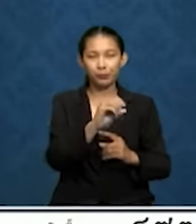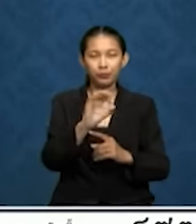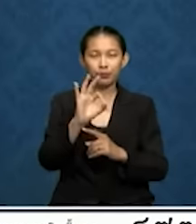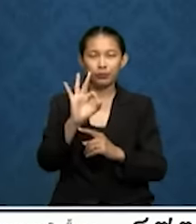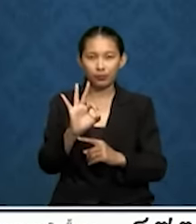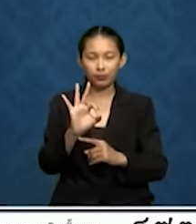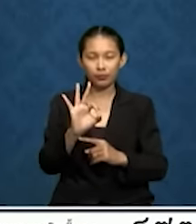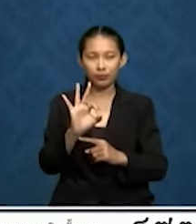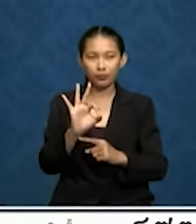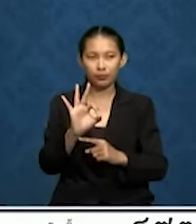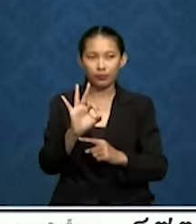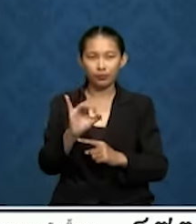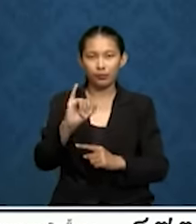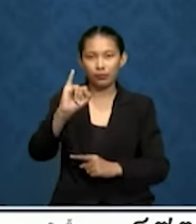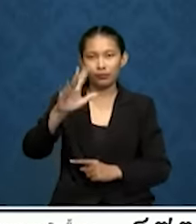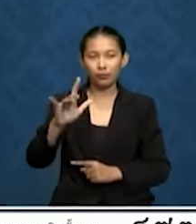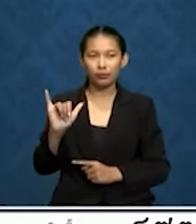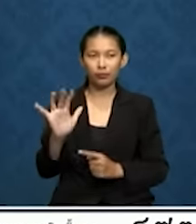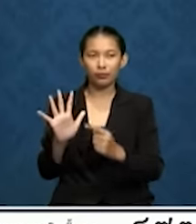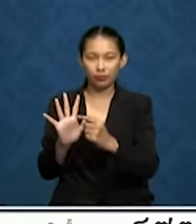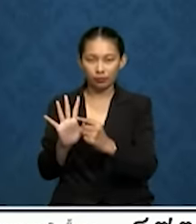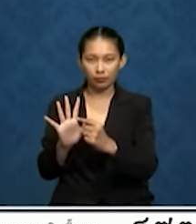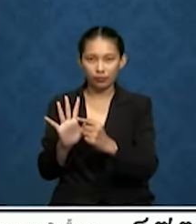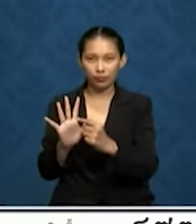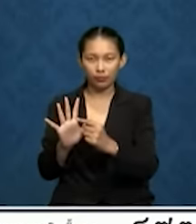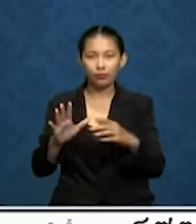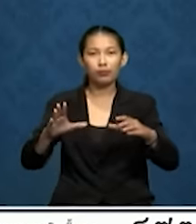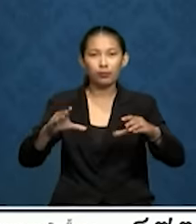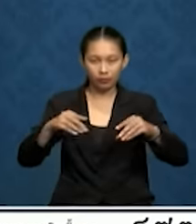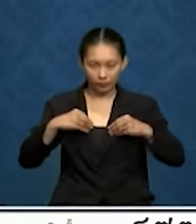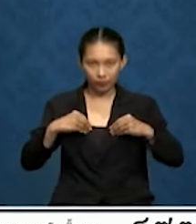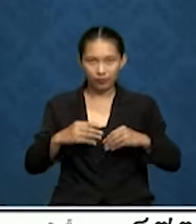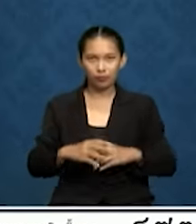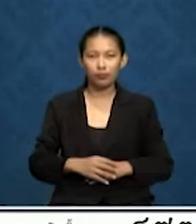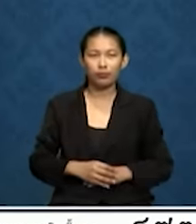109นายชัยยาพรมมา เห็นชอบครับ